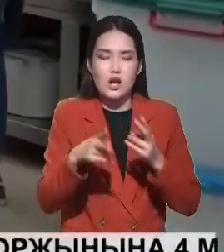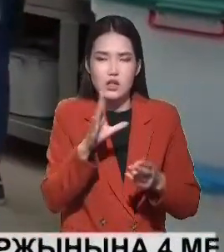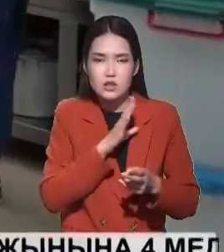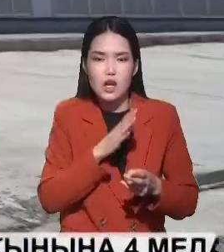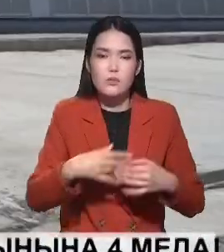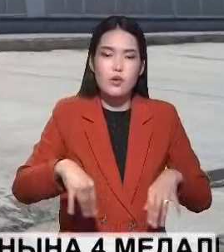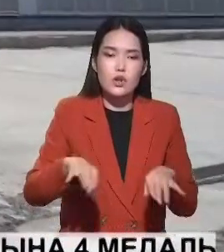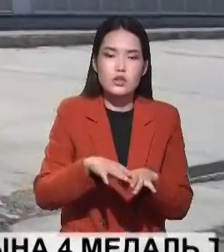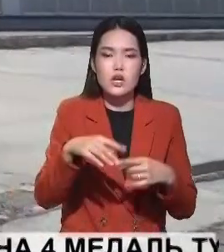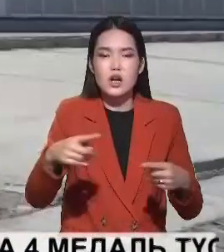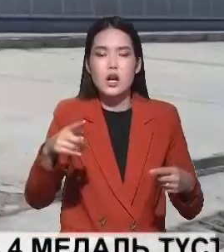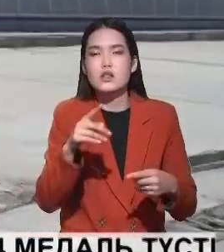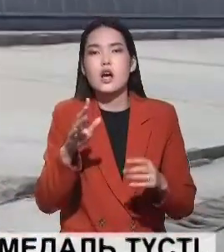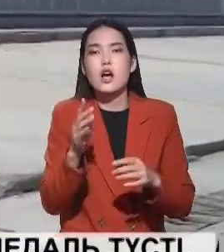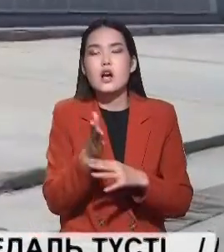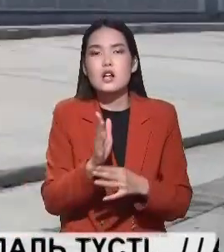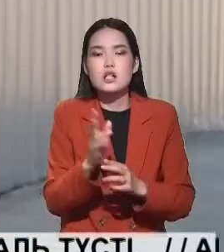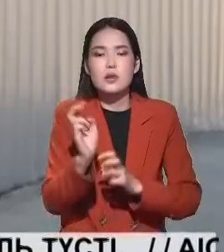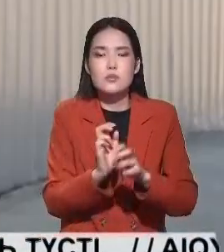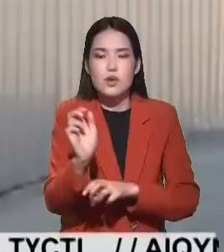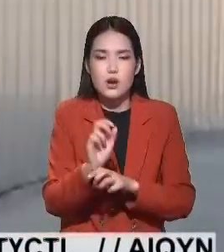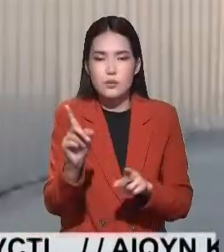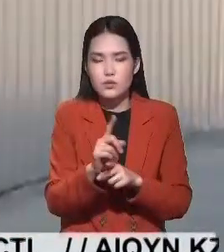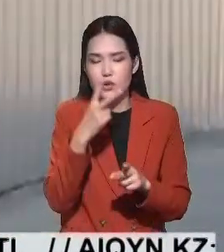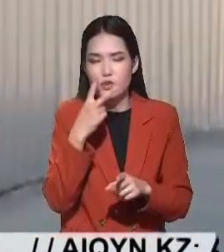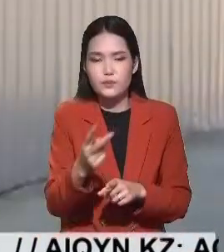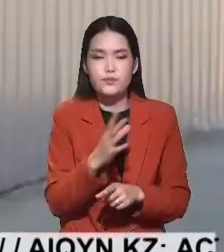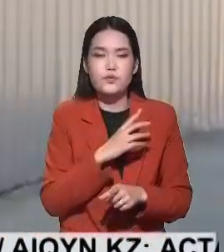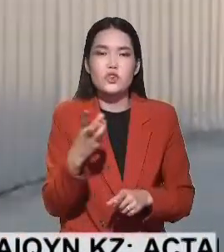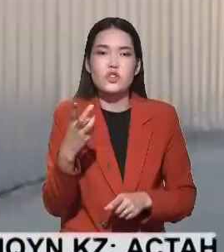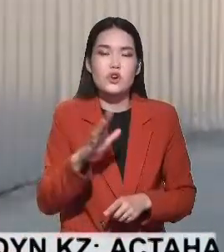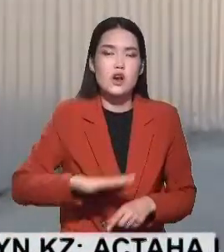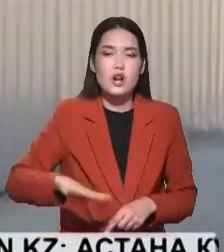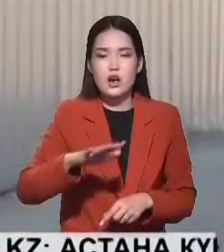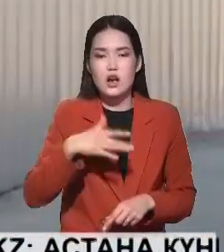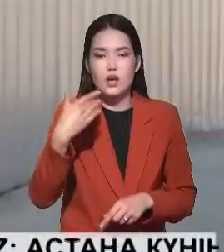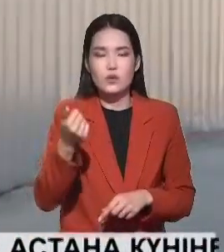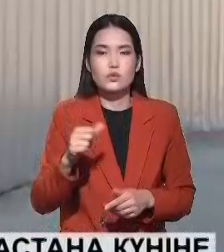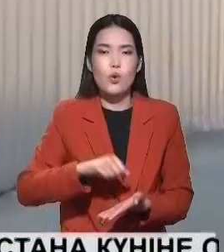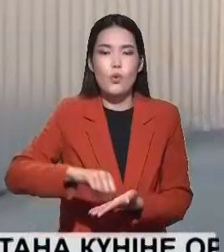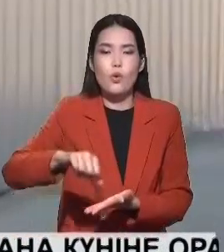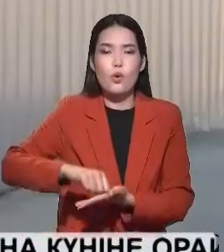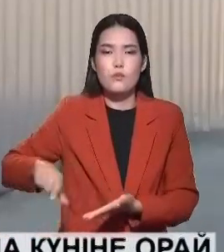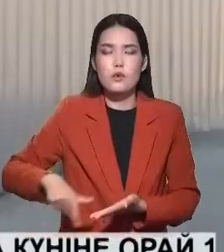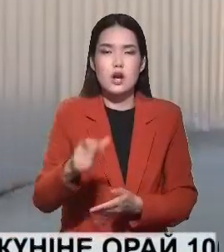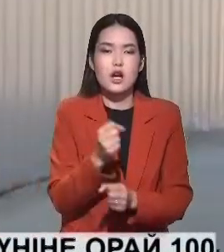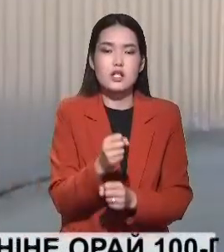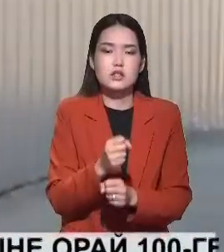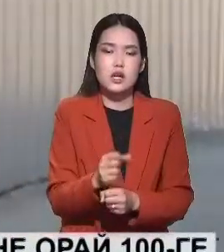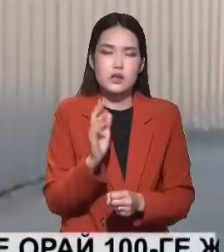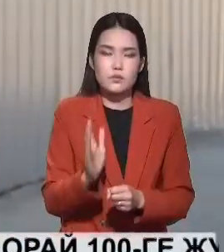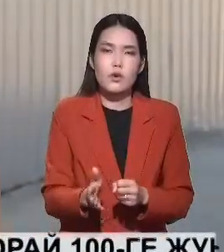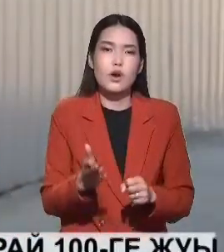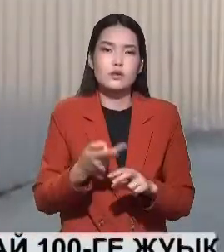ауылындағы наубайхана мен сүт фермасын аралады. Шаманайханың өзінде үлкен көпір салынады. Бұның барлығы осы біздің